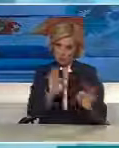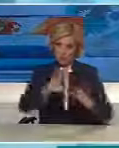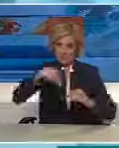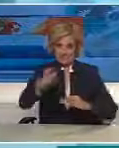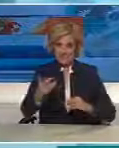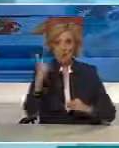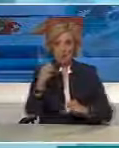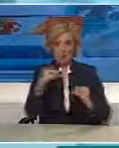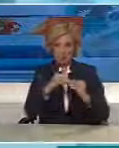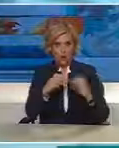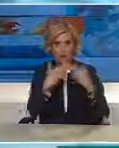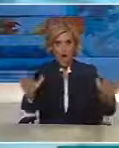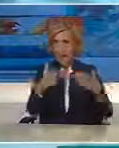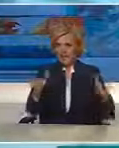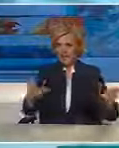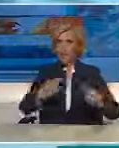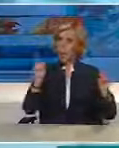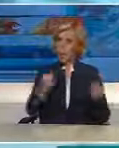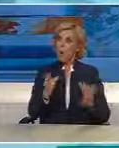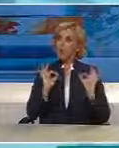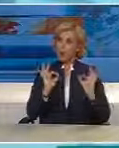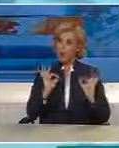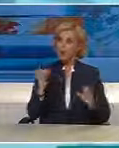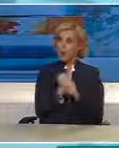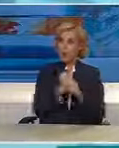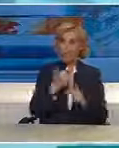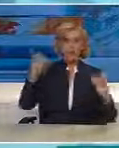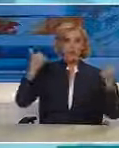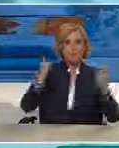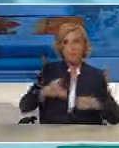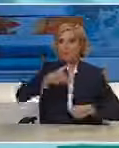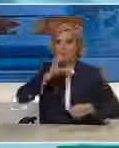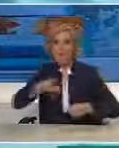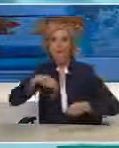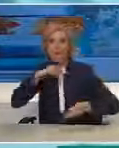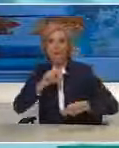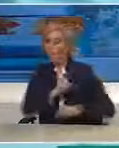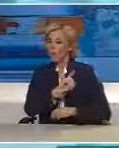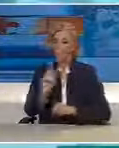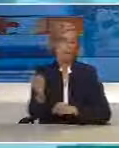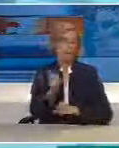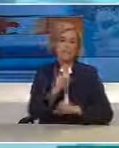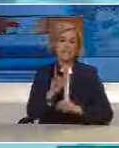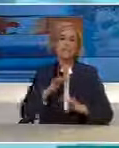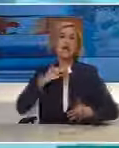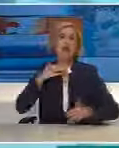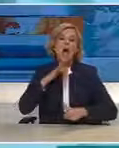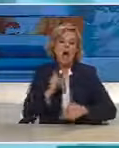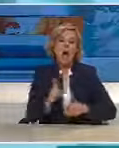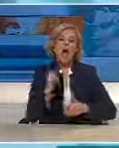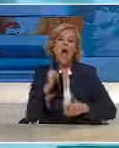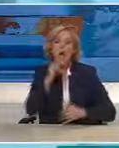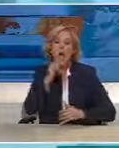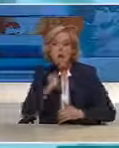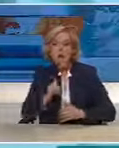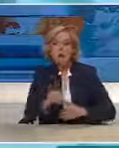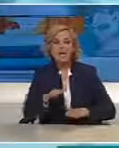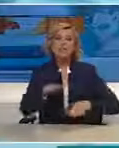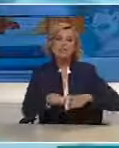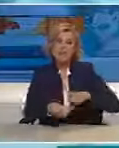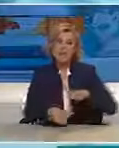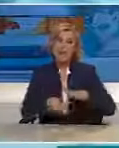ρυθμούς. Η επιστροφή θα είναι σταδιακή και βέβαια πρέπει να είναι ξεκάθαρο ότι η σταδιακή άρση των μέτρων δεν σημαίνει ότι θα σταματήσουμε να έχουμε